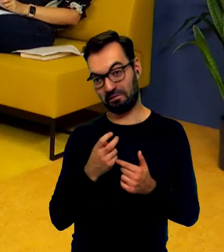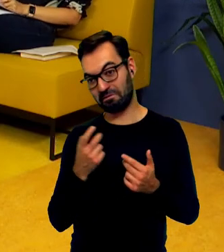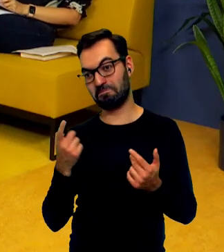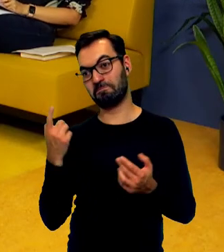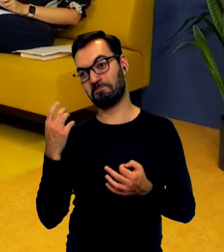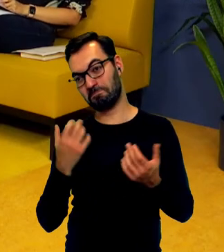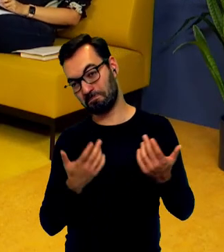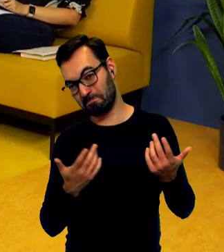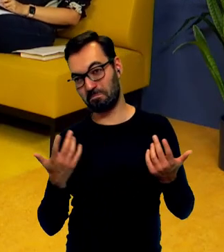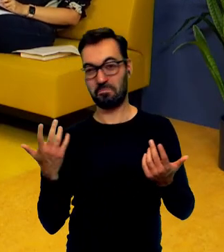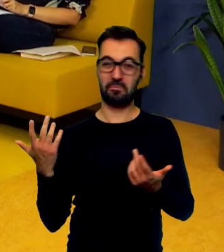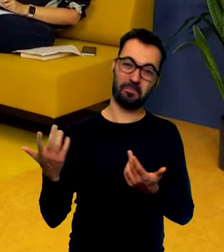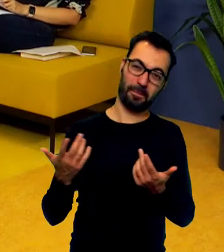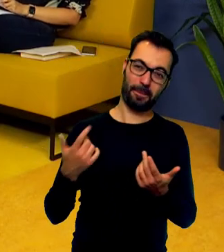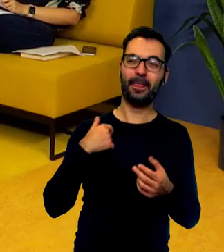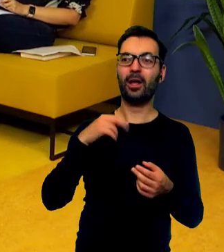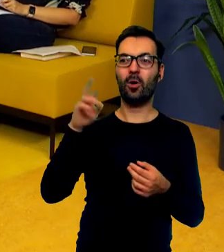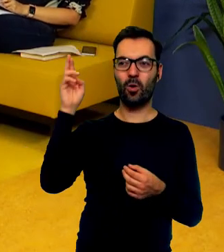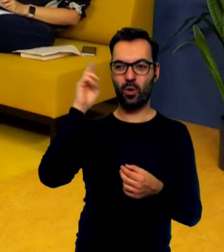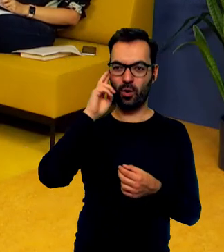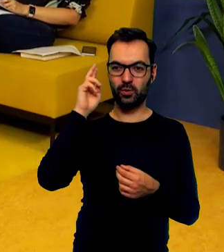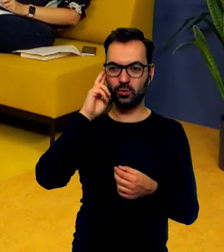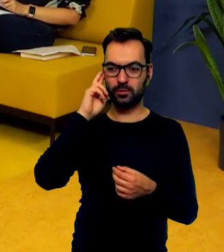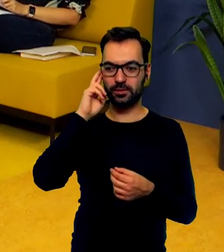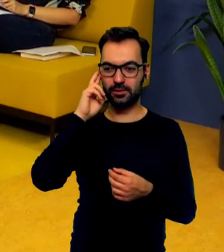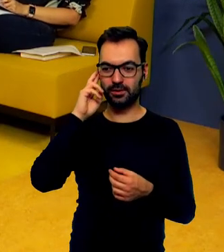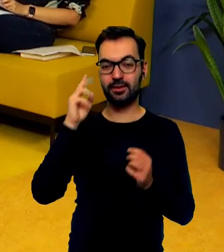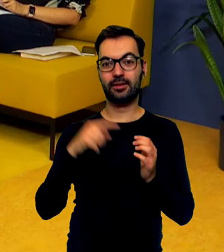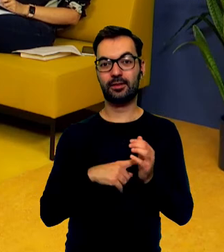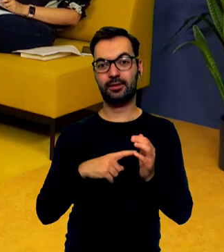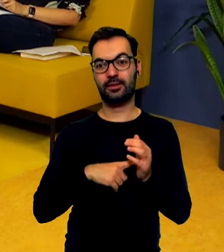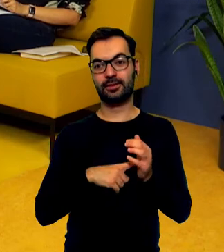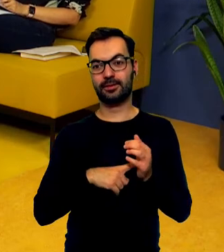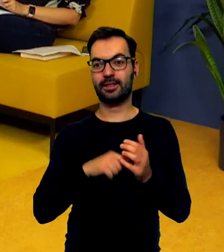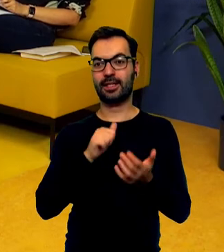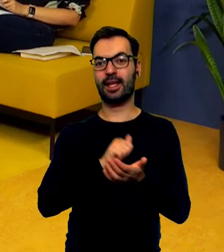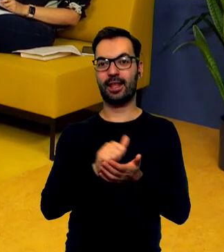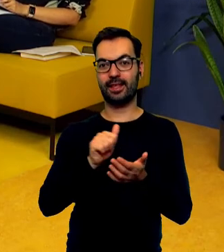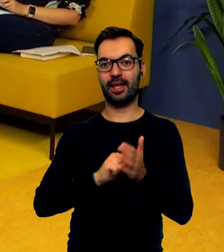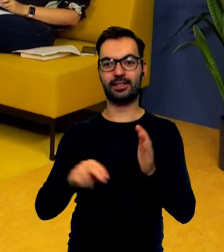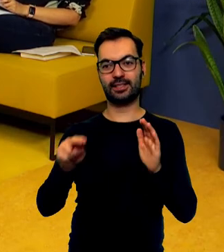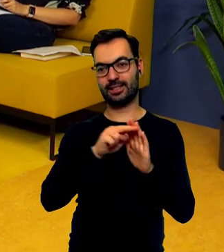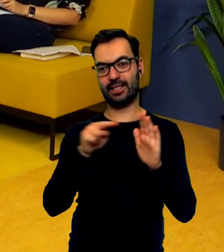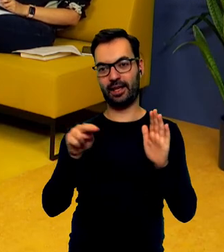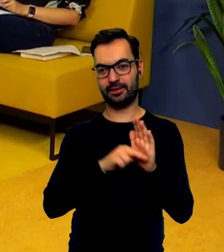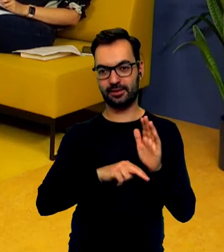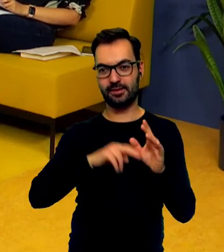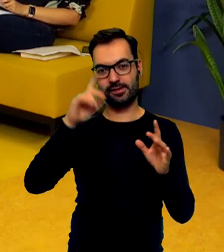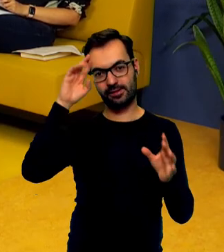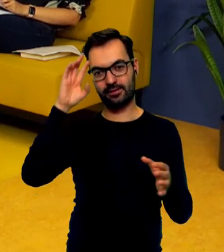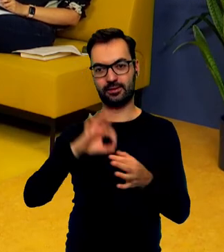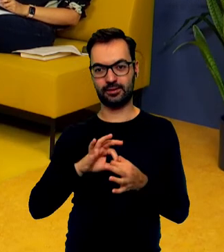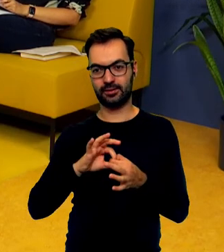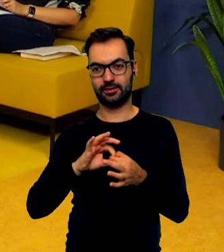nad tym zastanowić. Znaczy, ja rozumiem, że ta formuła tych takich 11 reguł może się kojarzyć